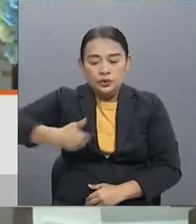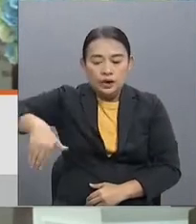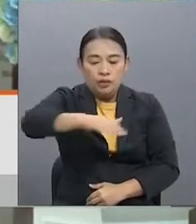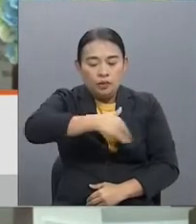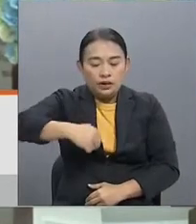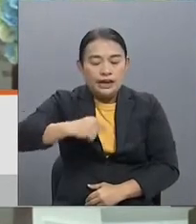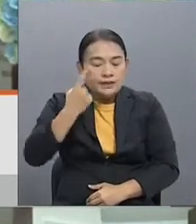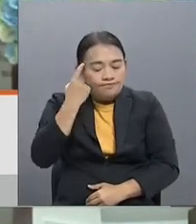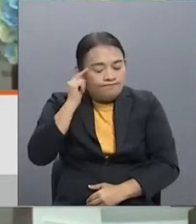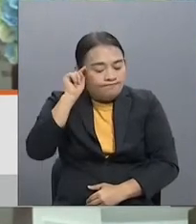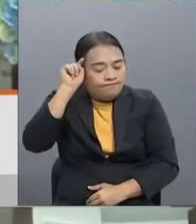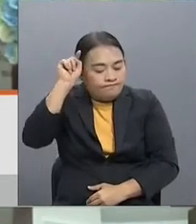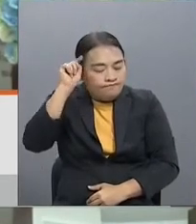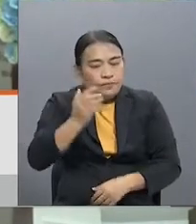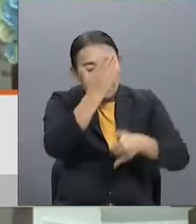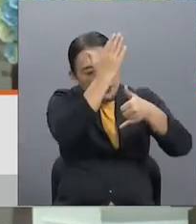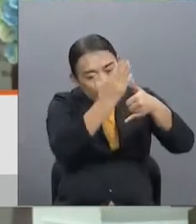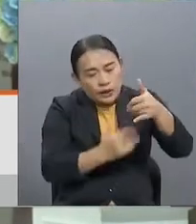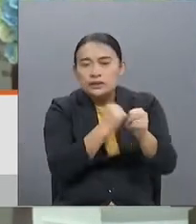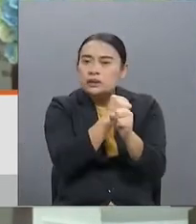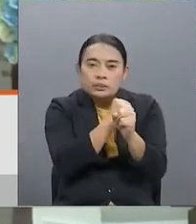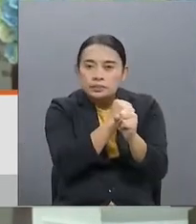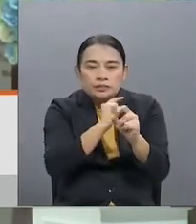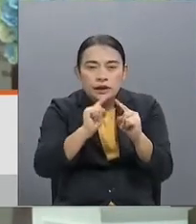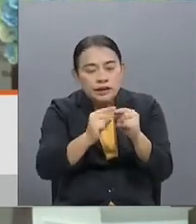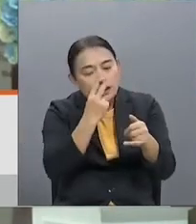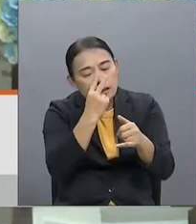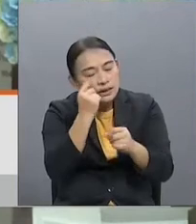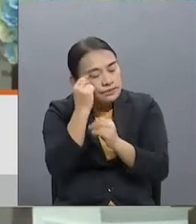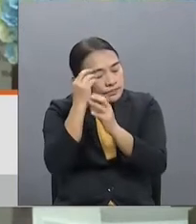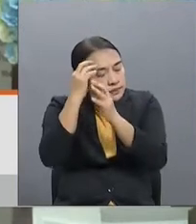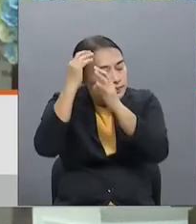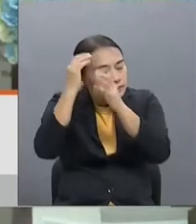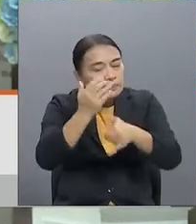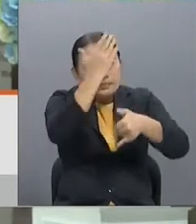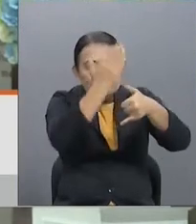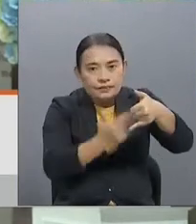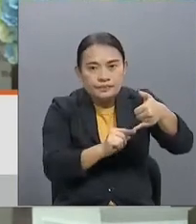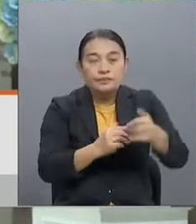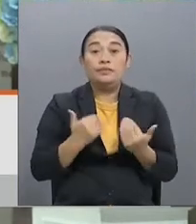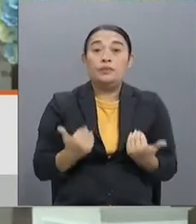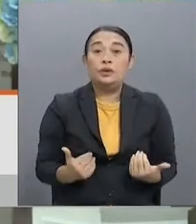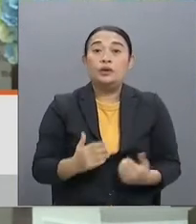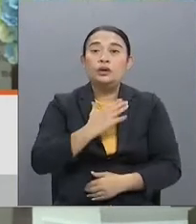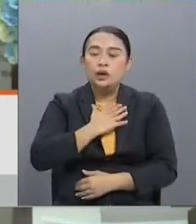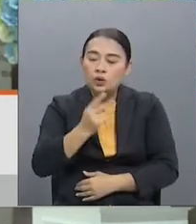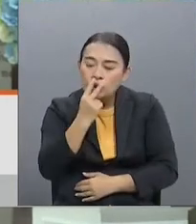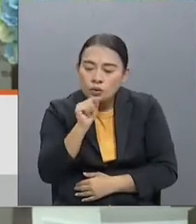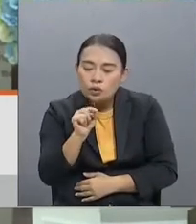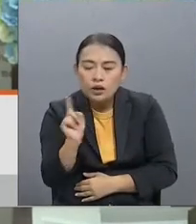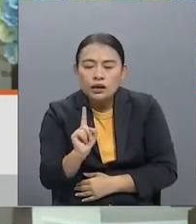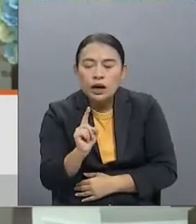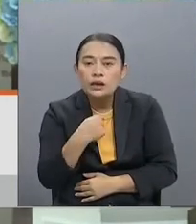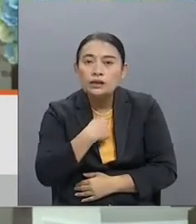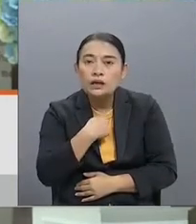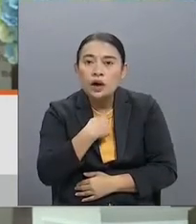คือพระราชกรณียกิจที่ท่านทำเนี่ยจริงๆแล้วตอนนี้มันเป็นจังหวะที่เราต้องกลับมาดูว่ามีบทเรียนอะไรที่เราอ่ะท่